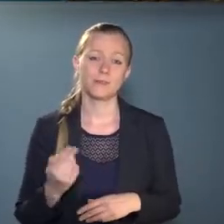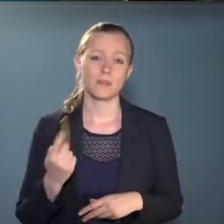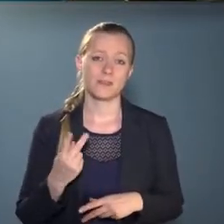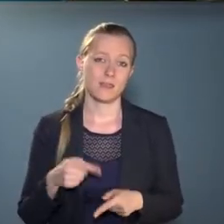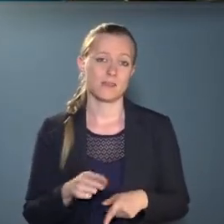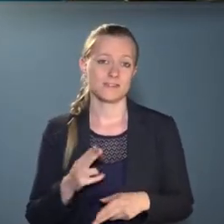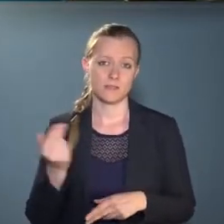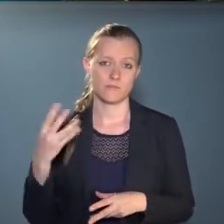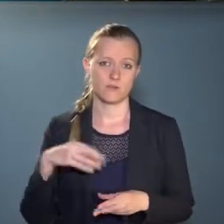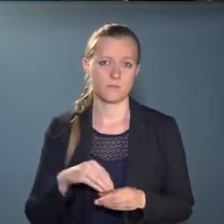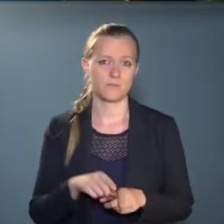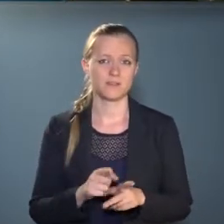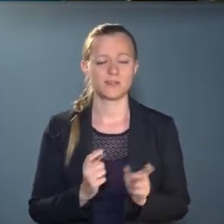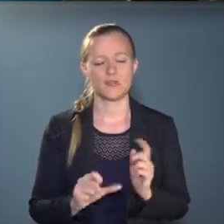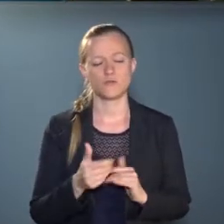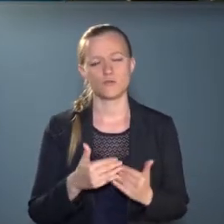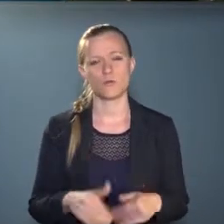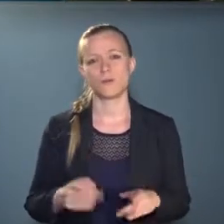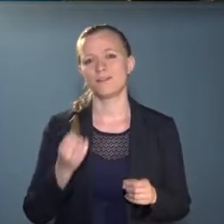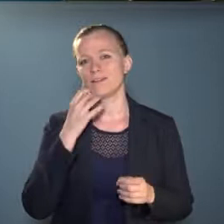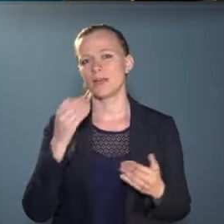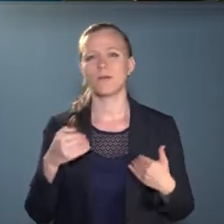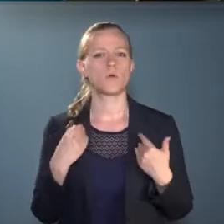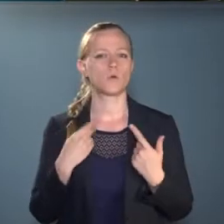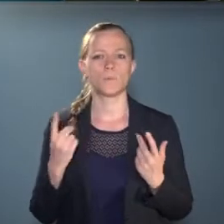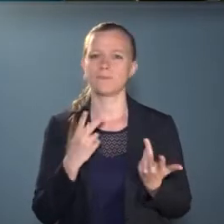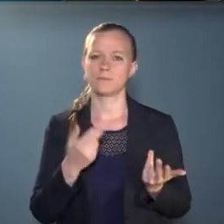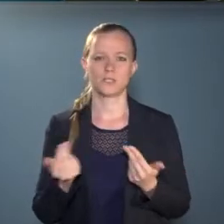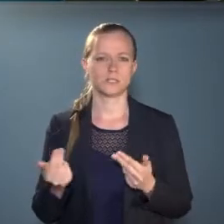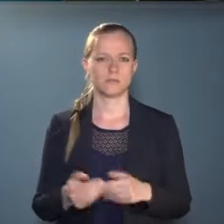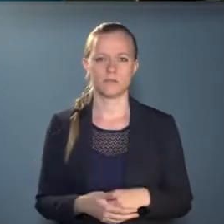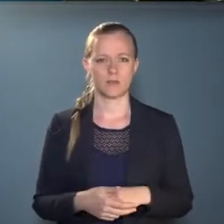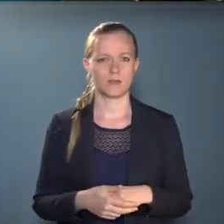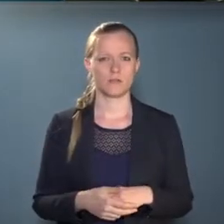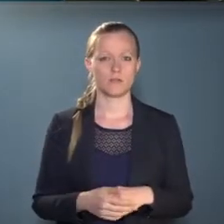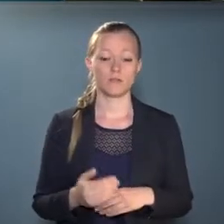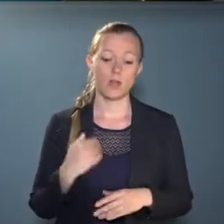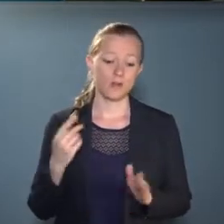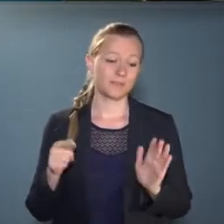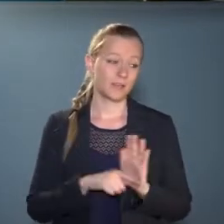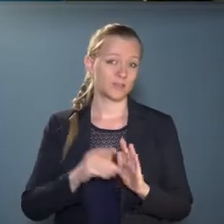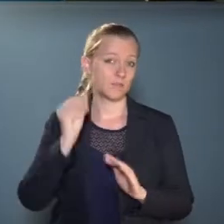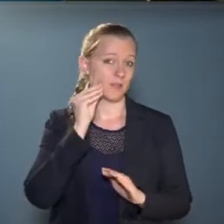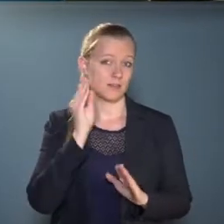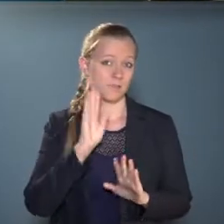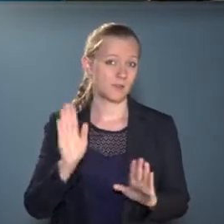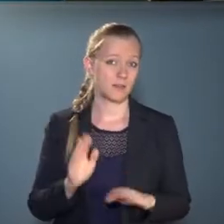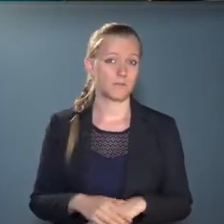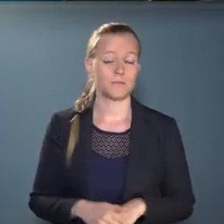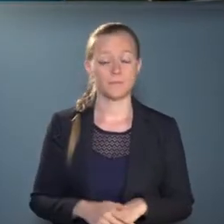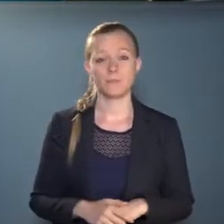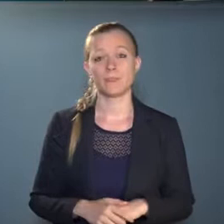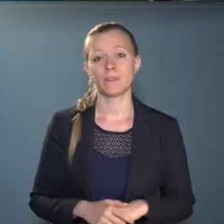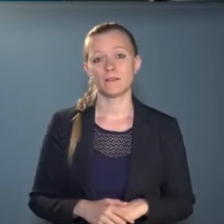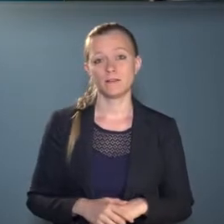jelent kihívás, de én azt gondolom, hogy elsősorban inkább öröm és nem kihívás, legalábbis a negatív értelemben véve ezt